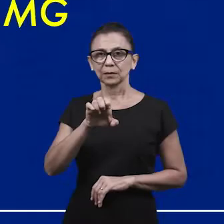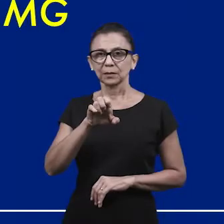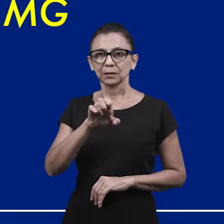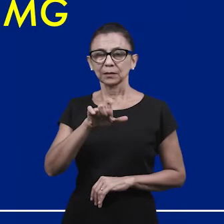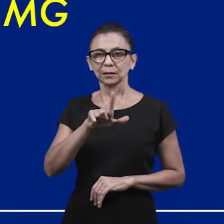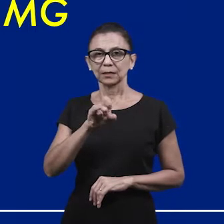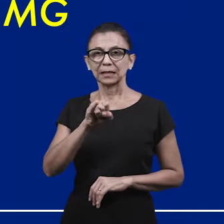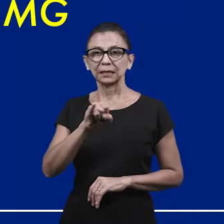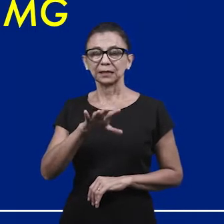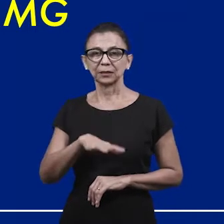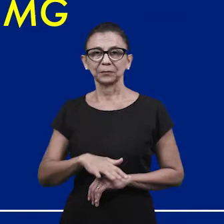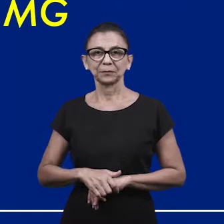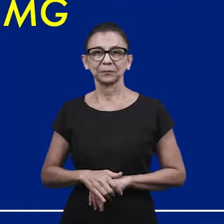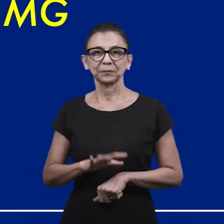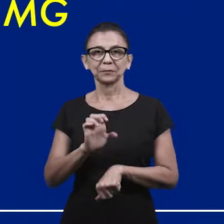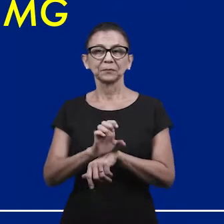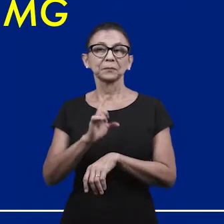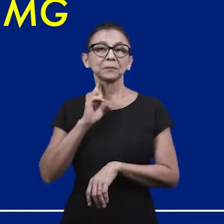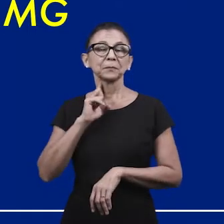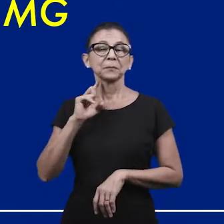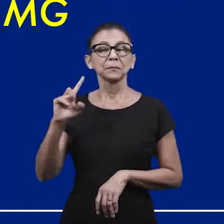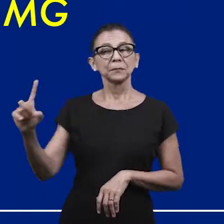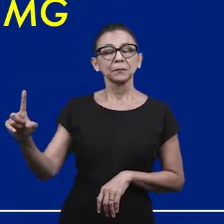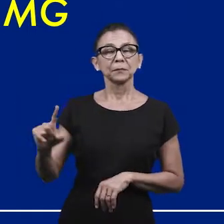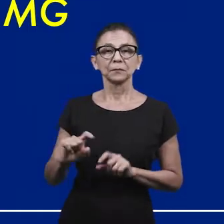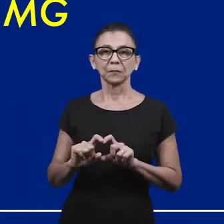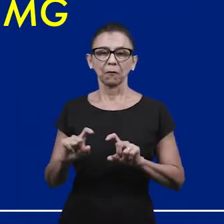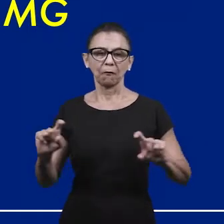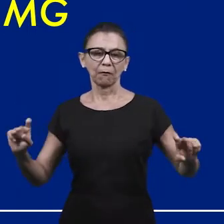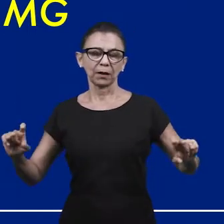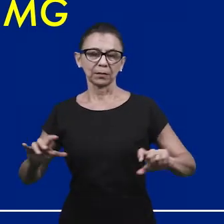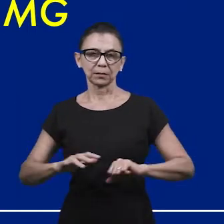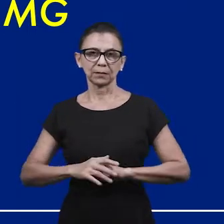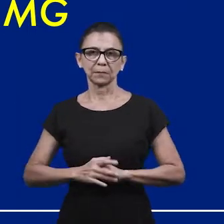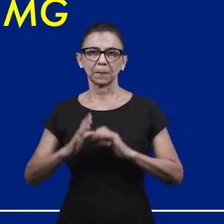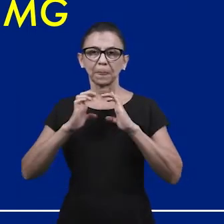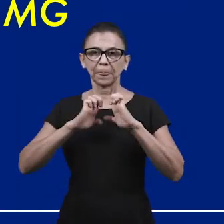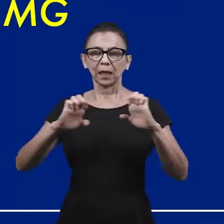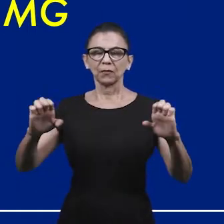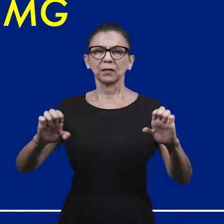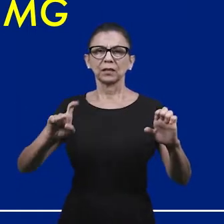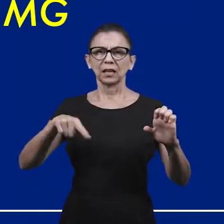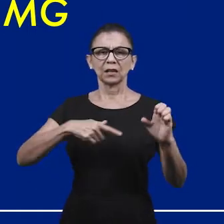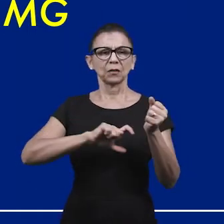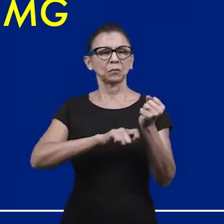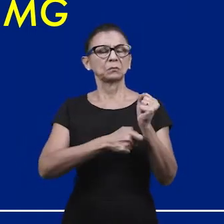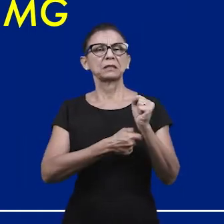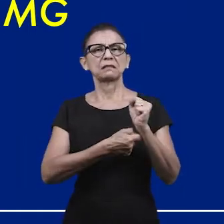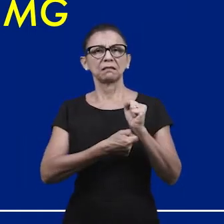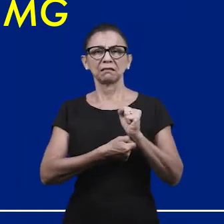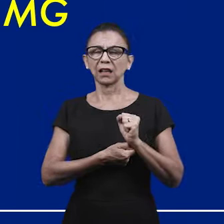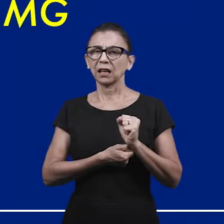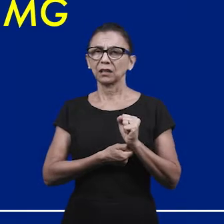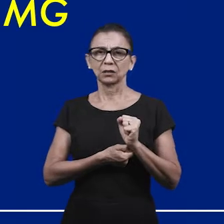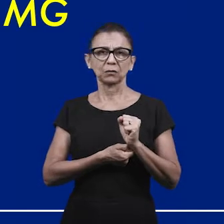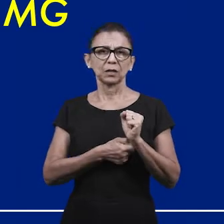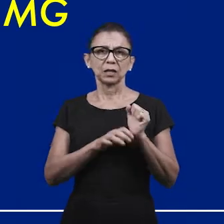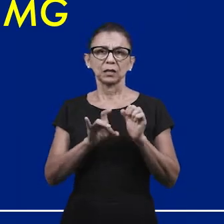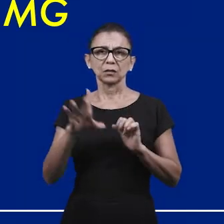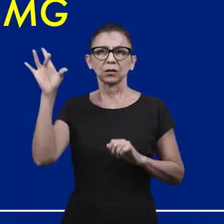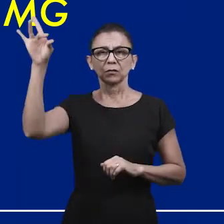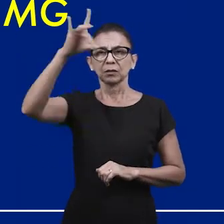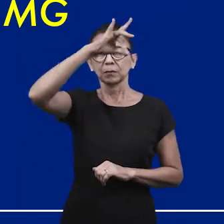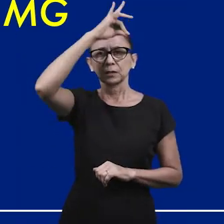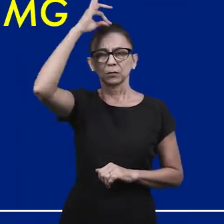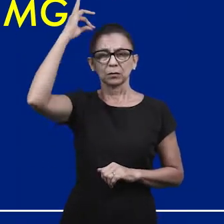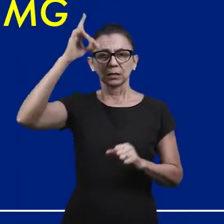est le mystère qui peut être révélé seulement par le Saint-Esprit. L'évangile offre le pardon et réconciliation à